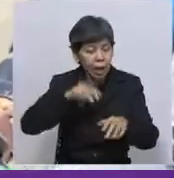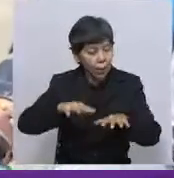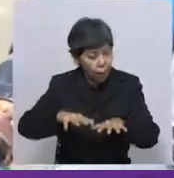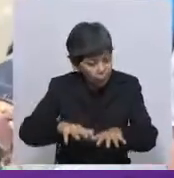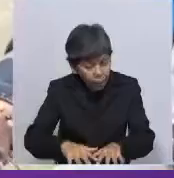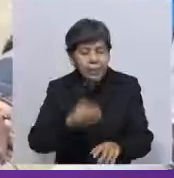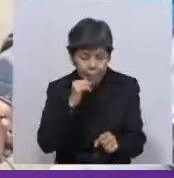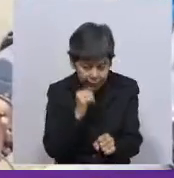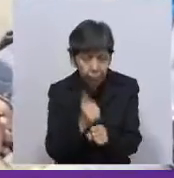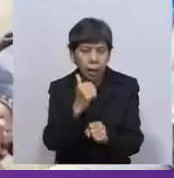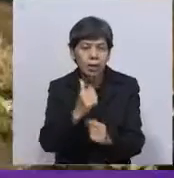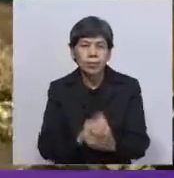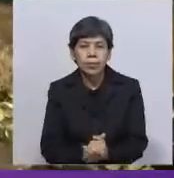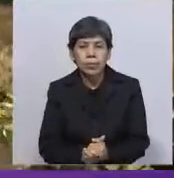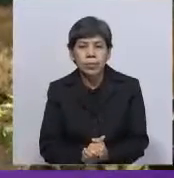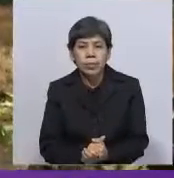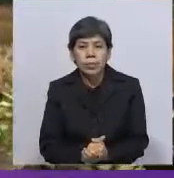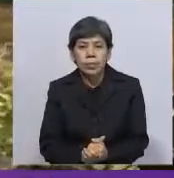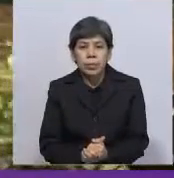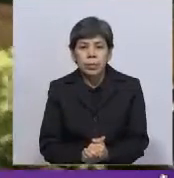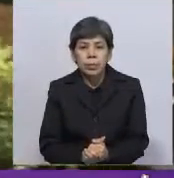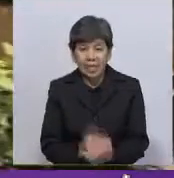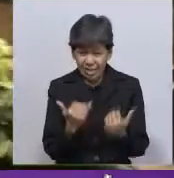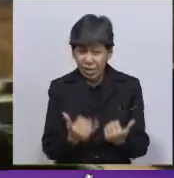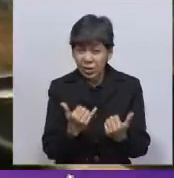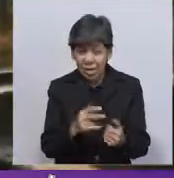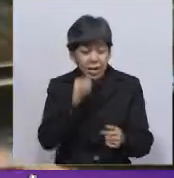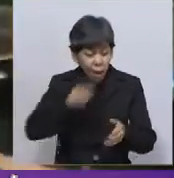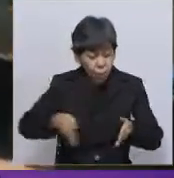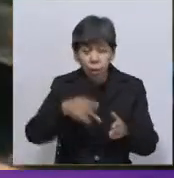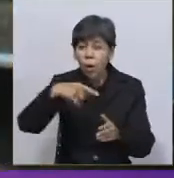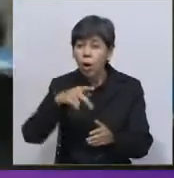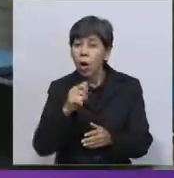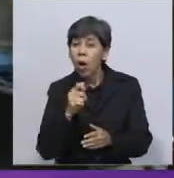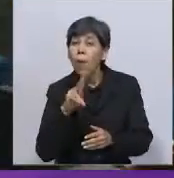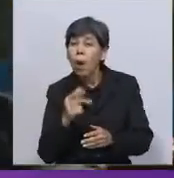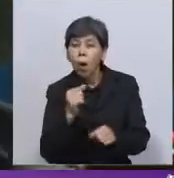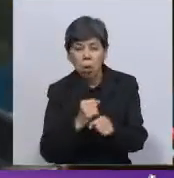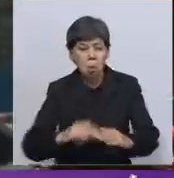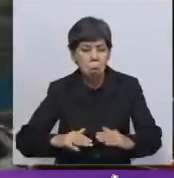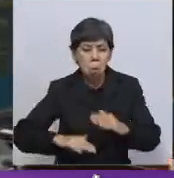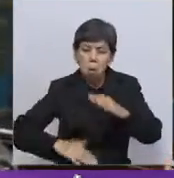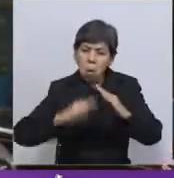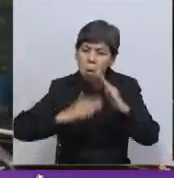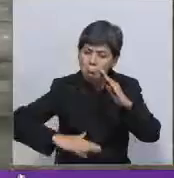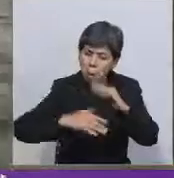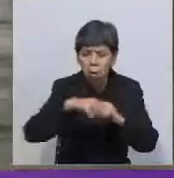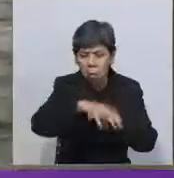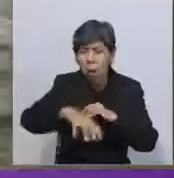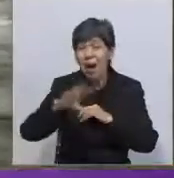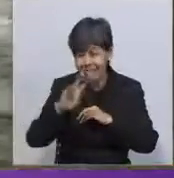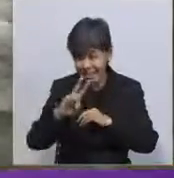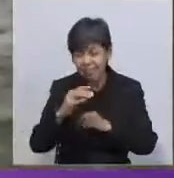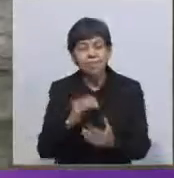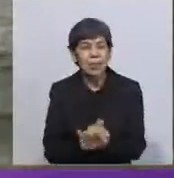ไปถึงจะหยุดการสูบน้ำออกครับ ส่วนสถานการณ์ลำน้ำพองเอ่อล้นตลิ่งเข้าท่วมบ้านเรือนราษฎรใน7หมู่บ้านของตำบลส